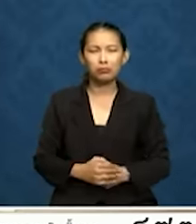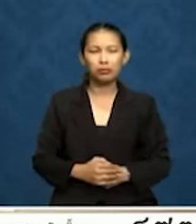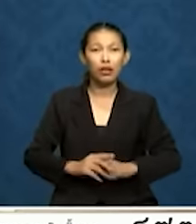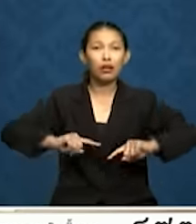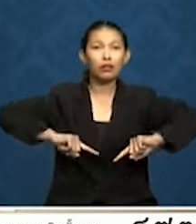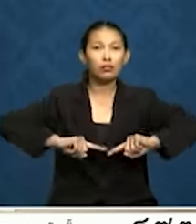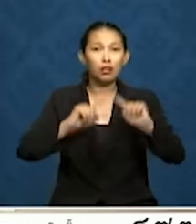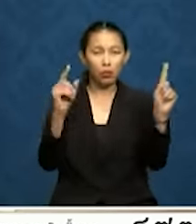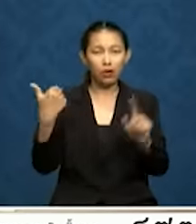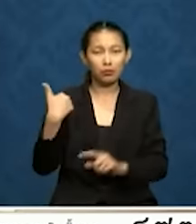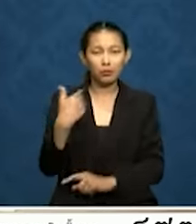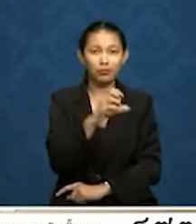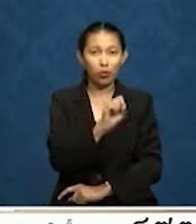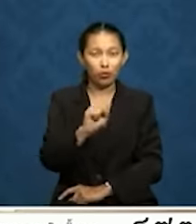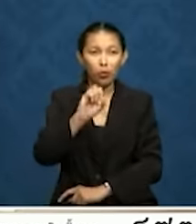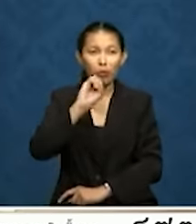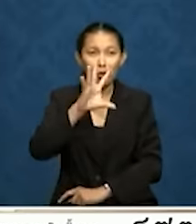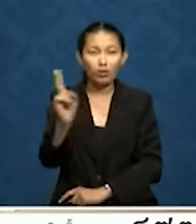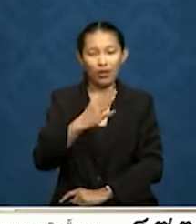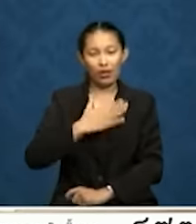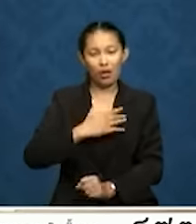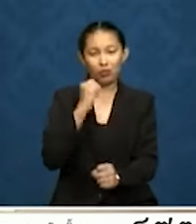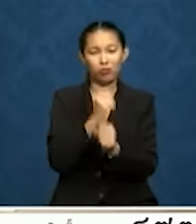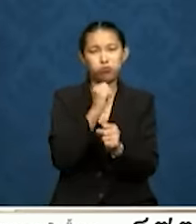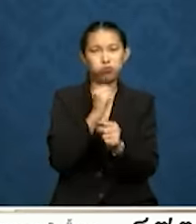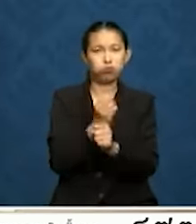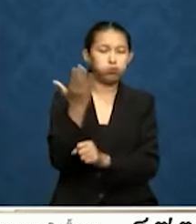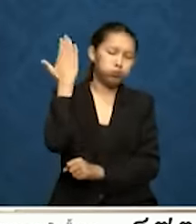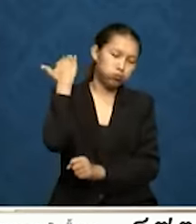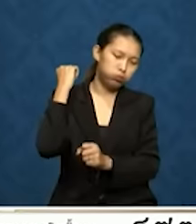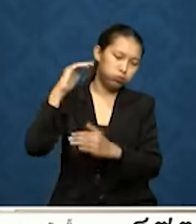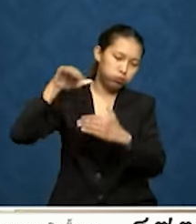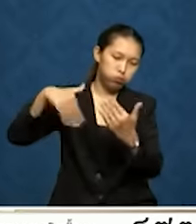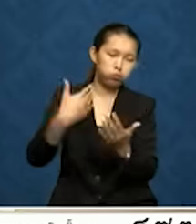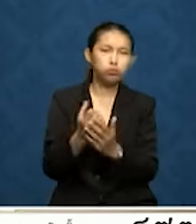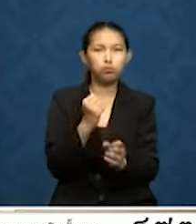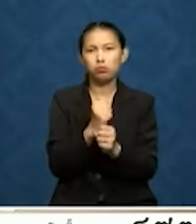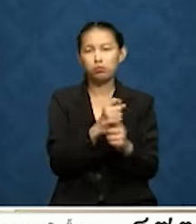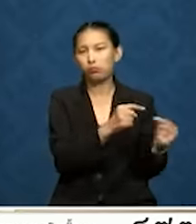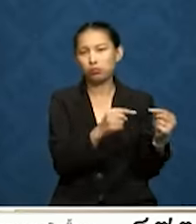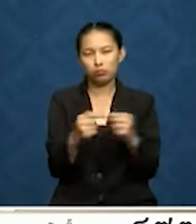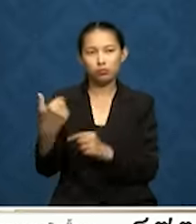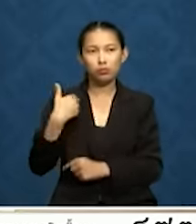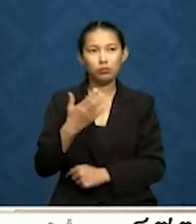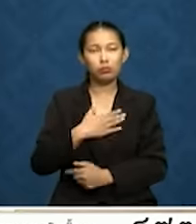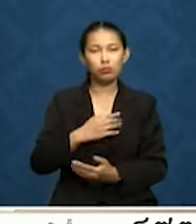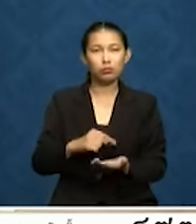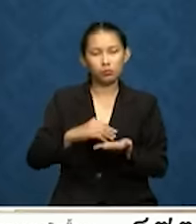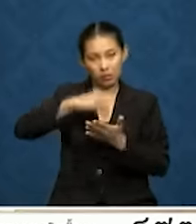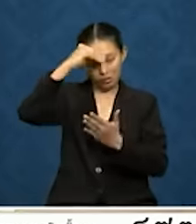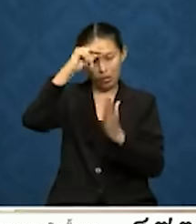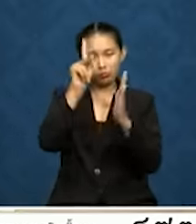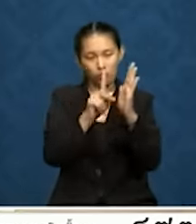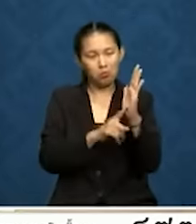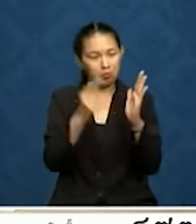แต่มีท่านสมาชิกบอกว่าเราเคยปฏิบัติกันมาเยี่ยงนี้ผมเป็นคนเรียนกฎหมายมาผม